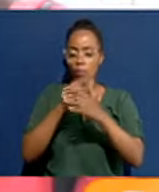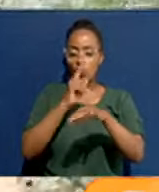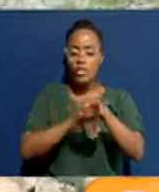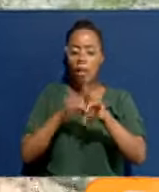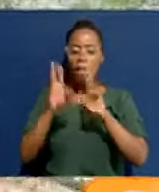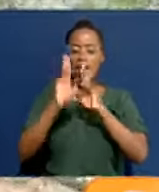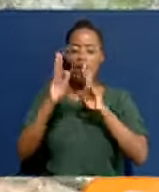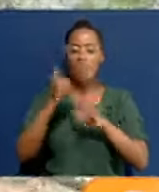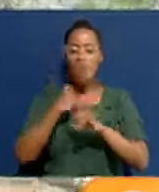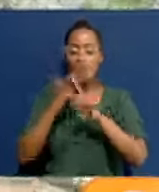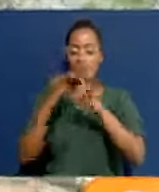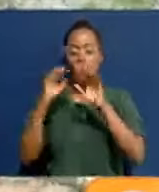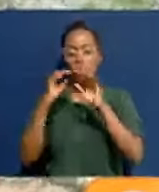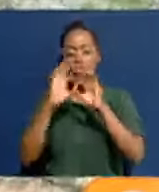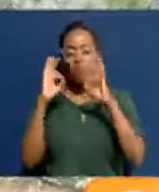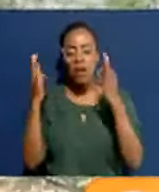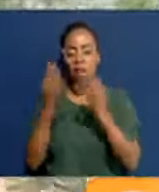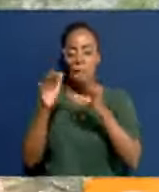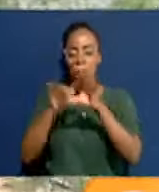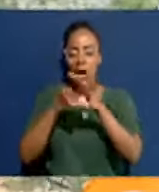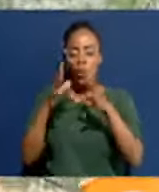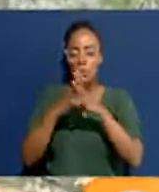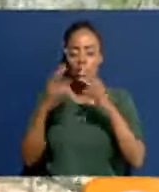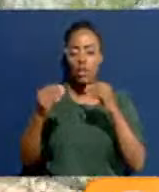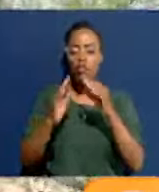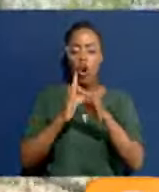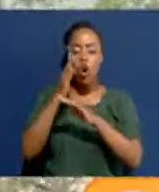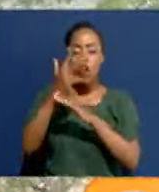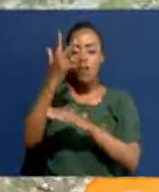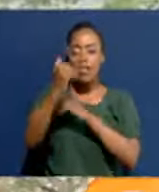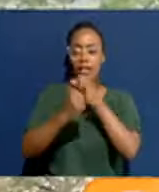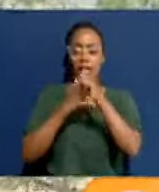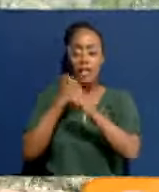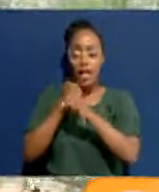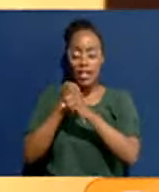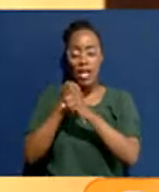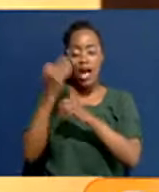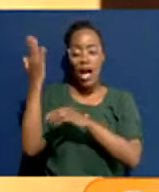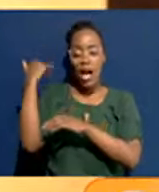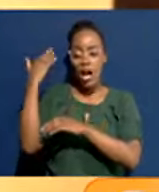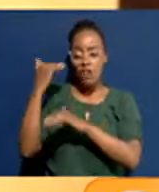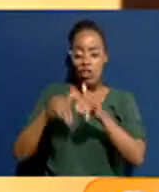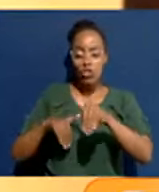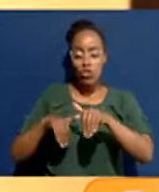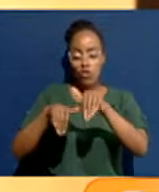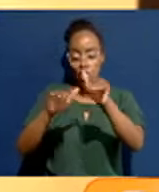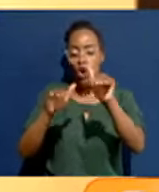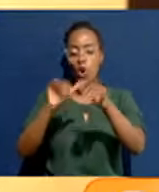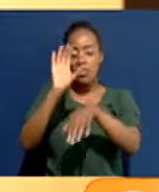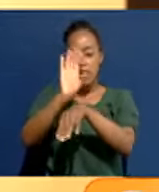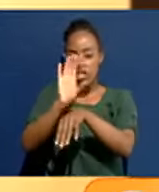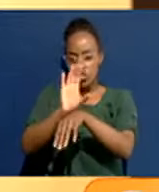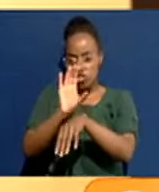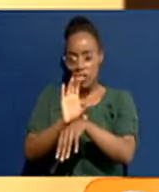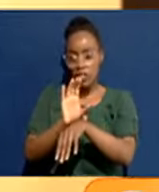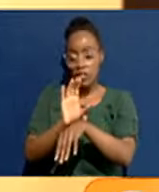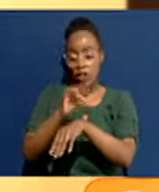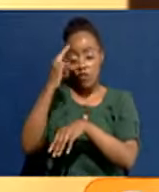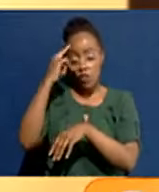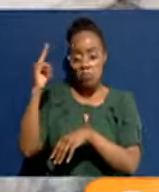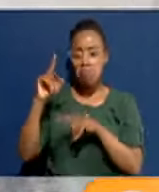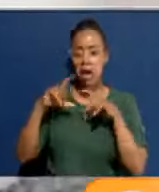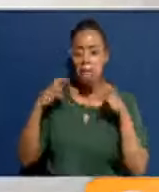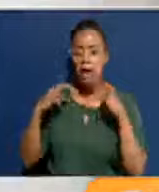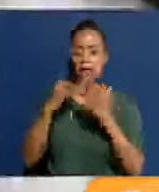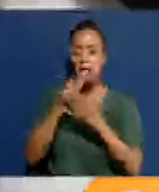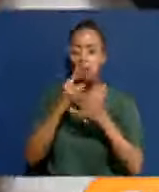reports of their loved ones who disappeared more than 3 years ago to follow the misleading teachings of Paul Mackenzie. Some say